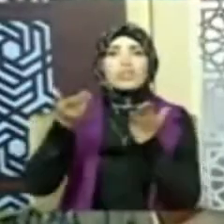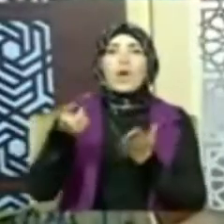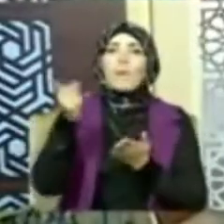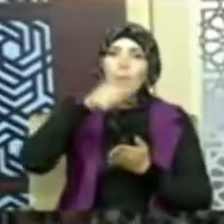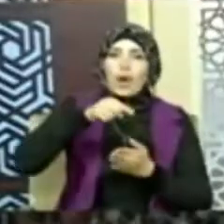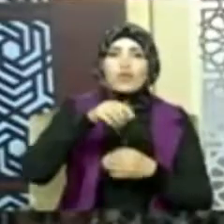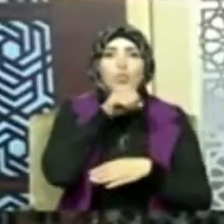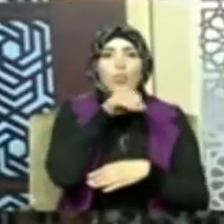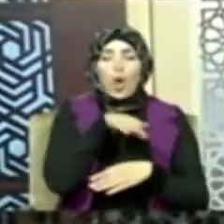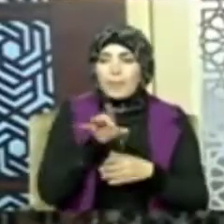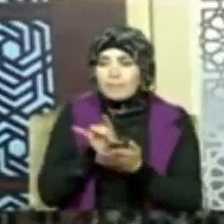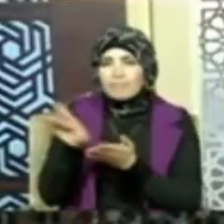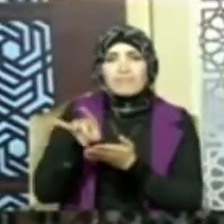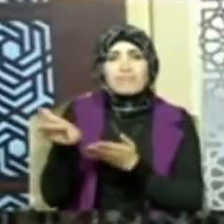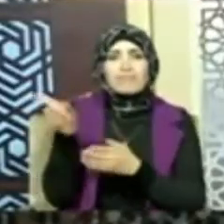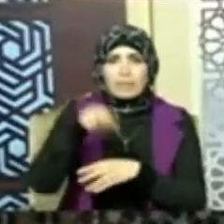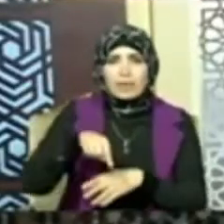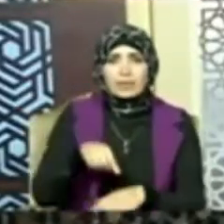أناس يتطهرون.